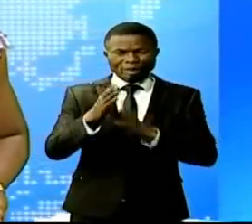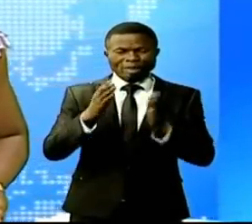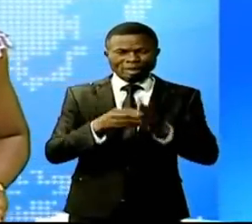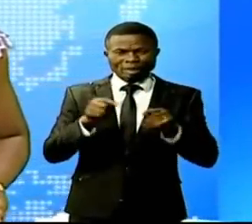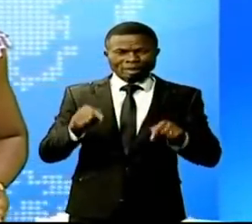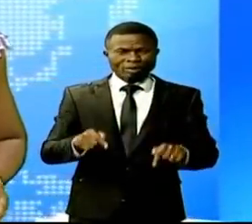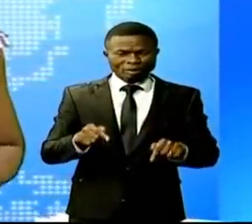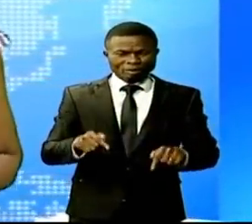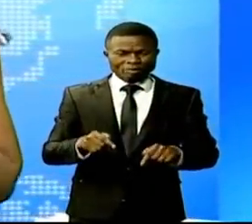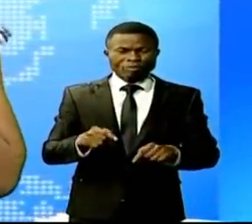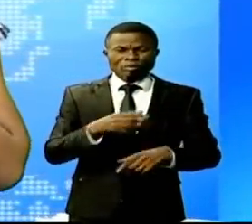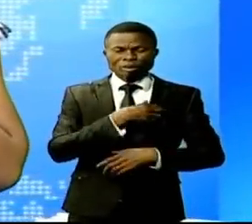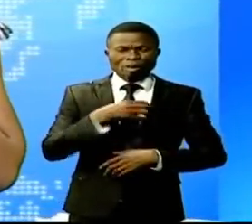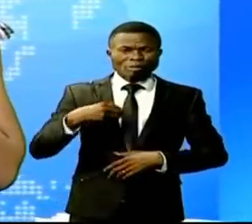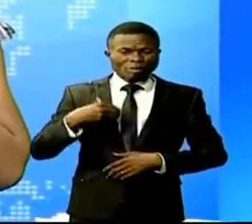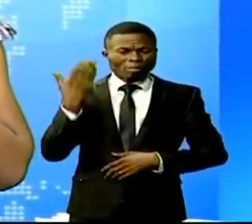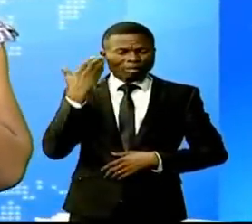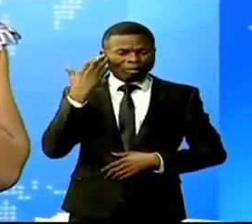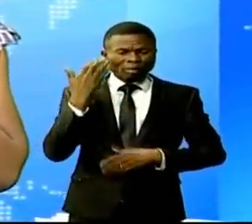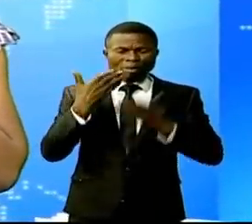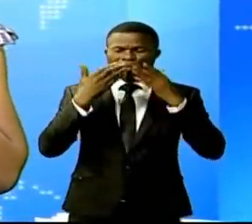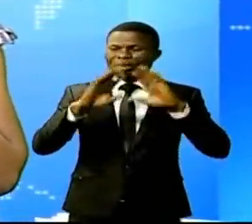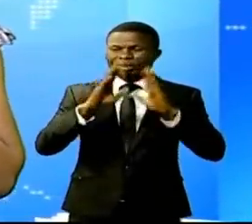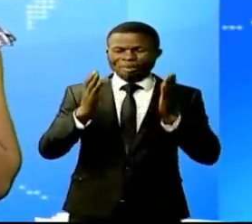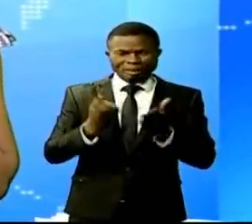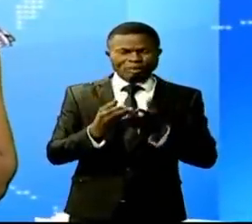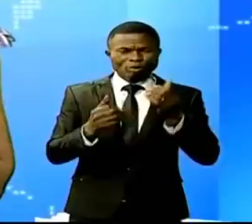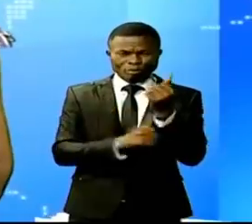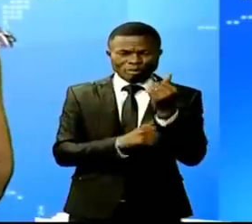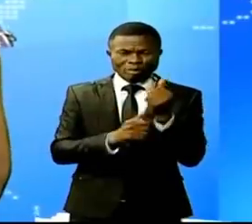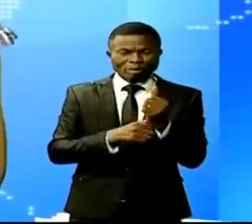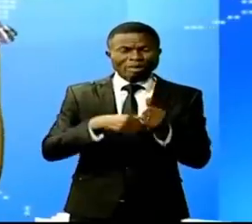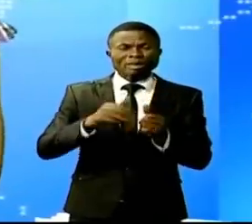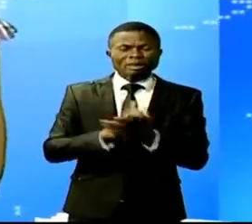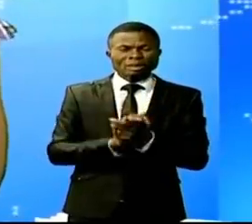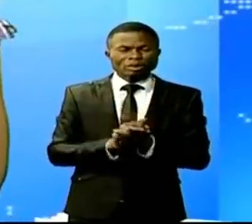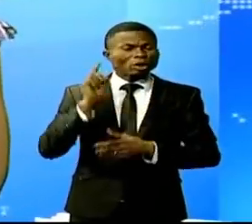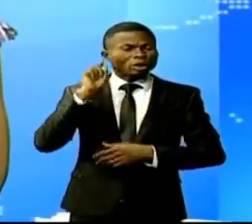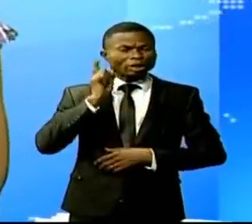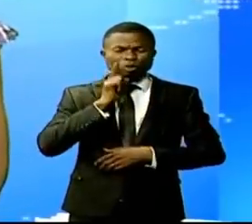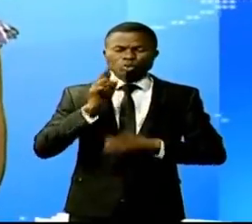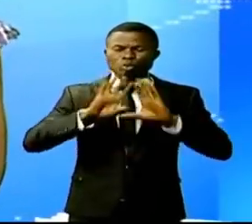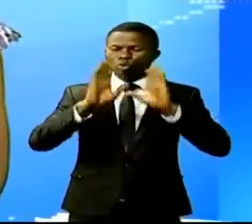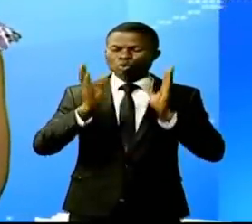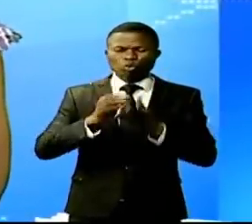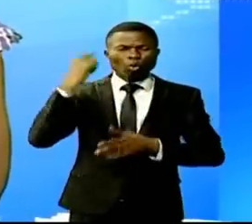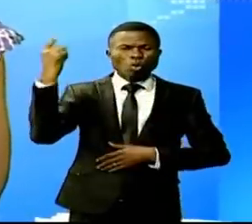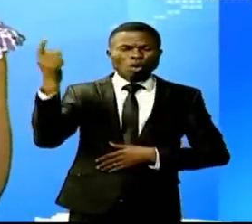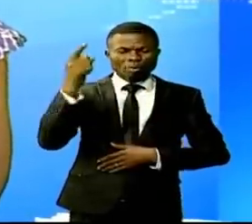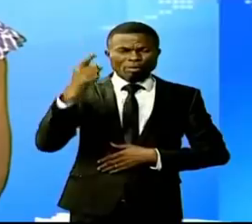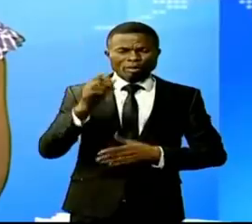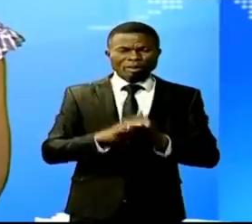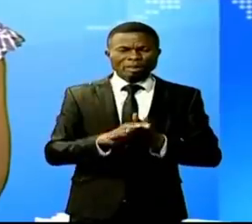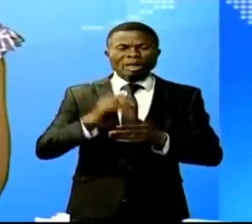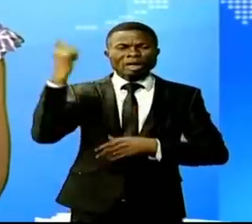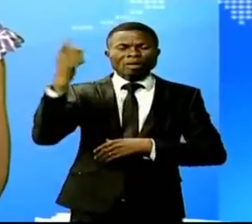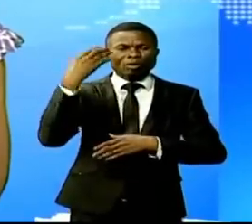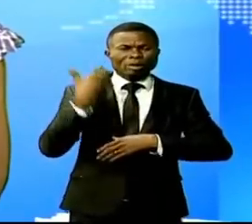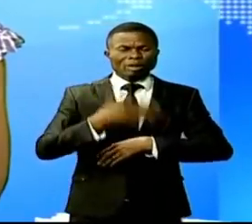ce journal, mais excusez-moi, mais avant de nous séparer, sachez que Le monde célèbre